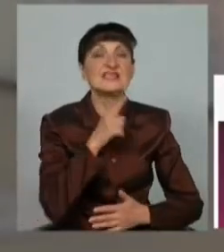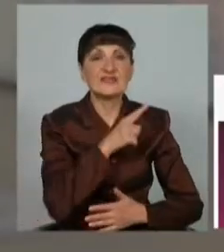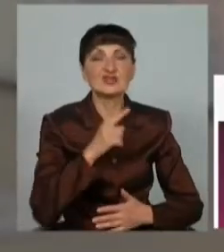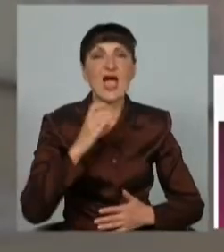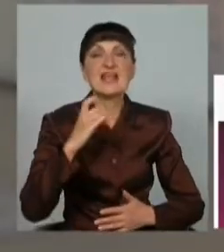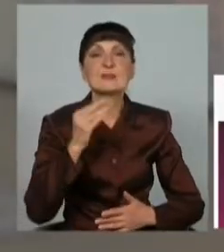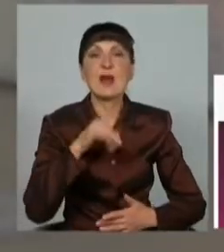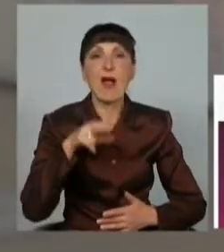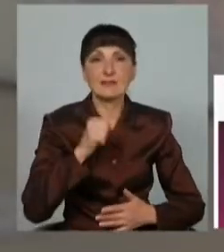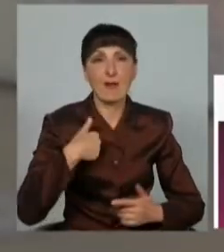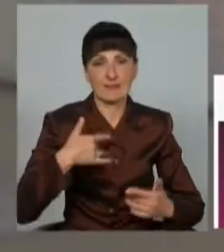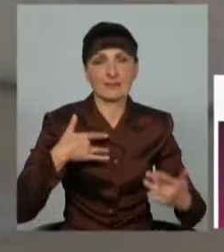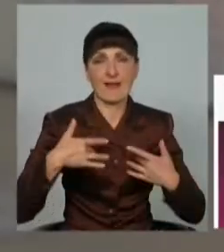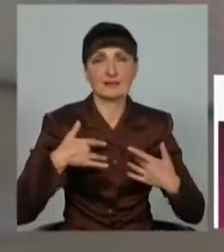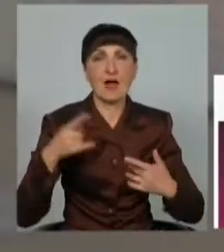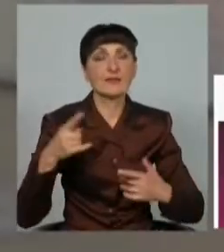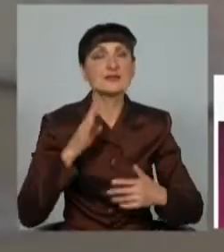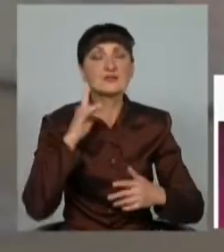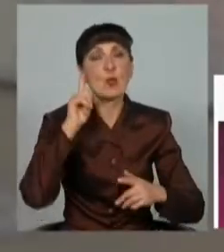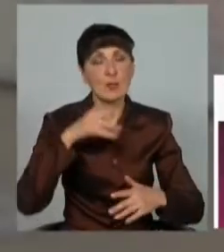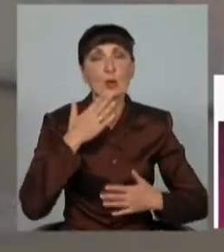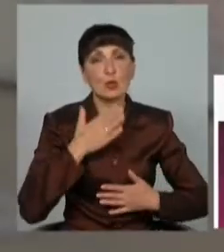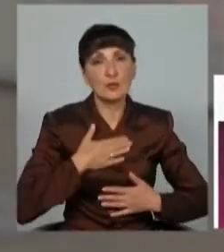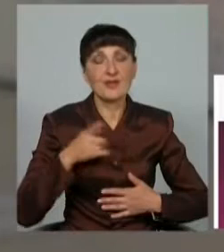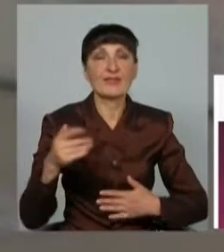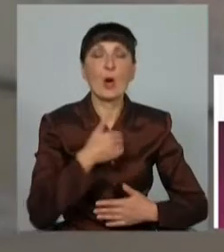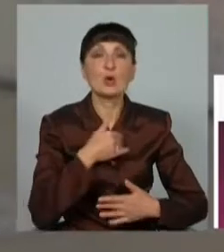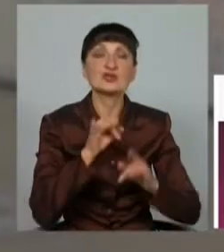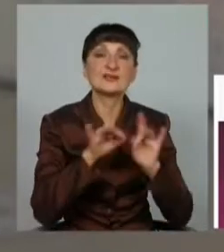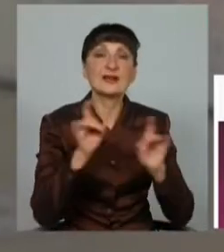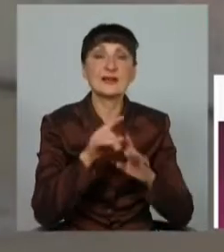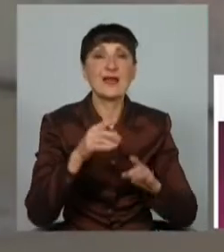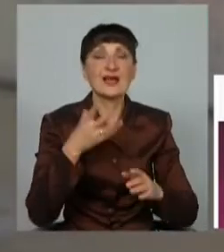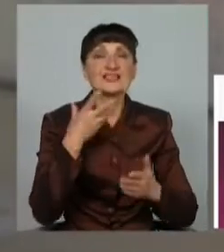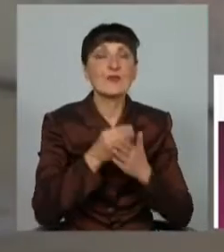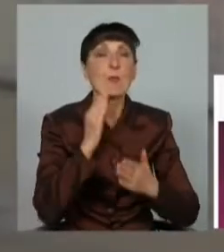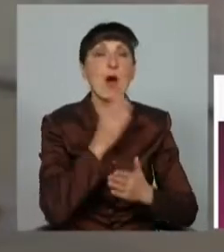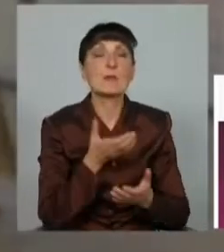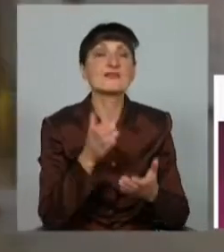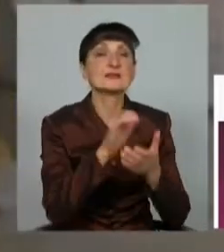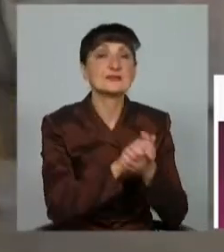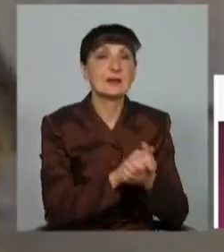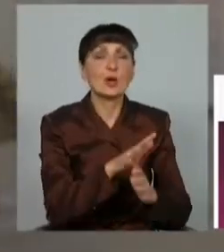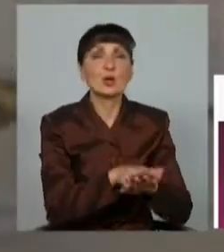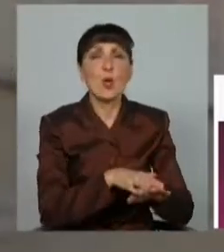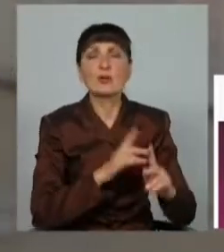страдать. И, конечно же, она хочет рассказать, как она встретилась со своей матерью. Это долгая